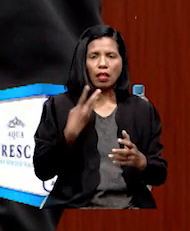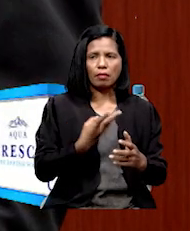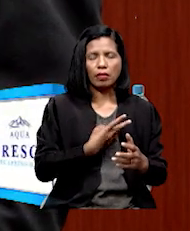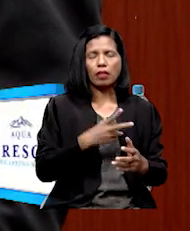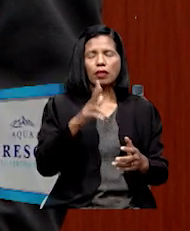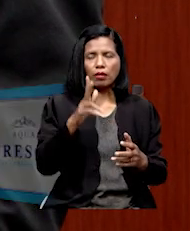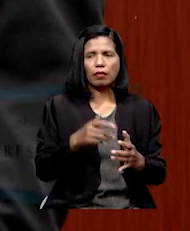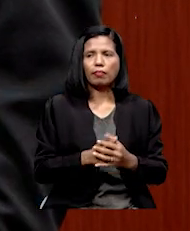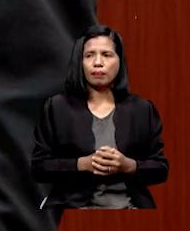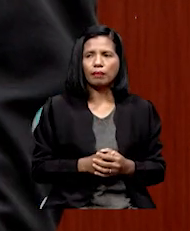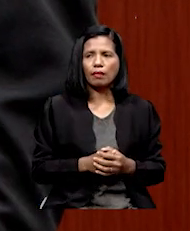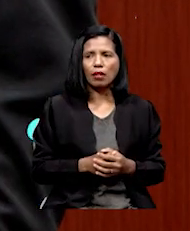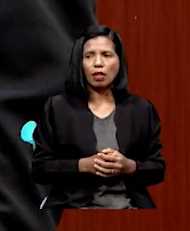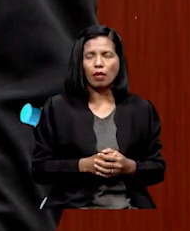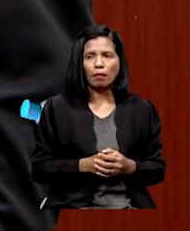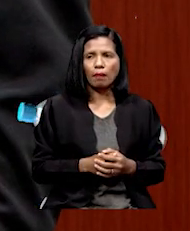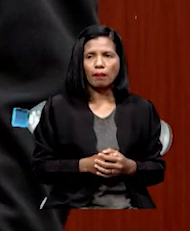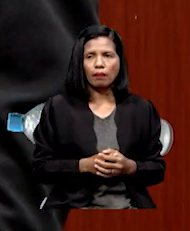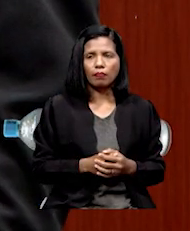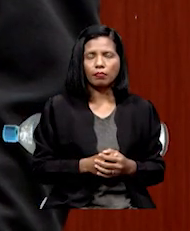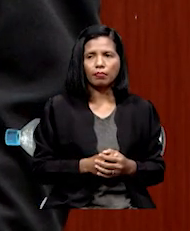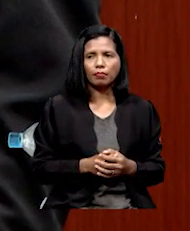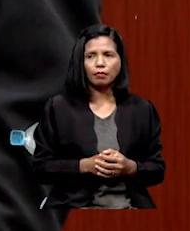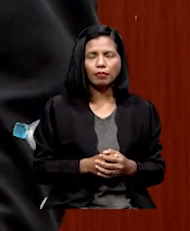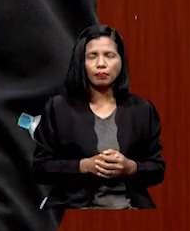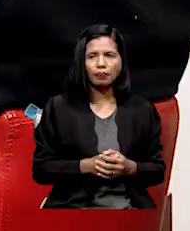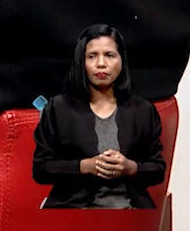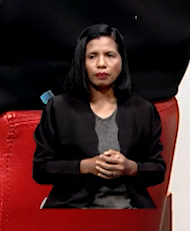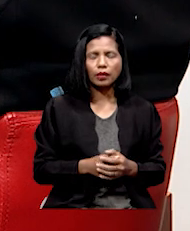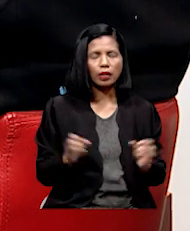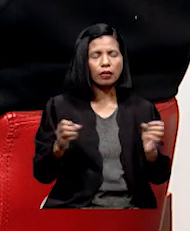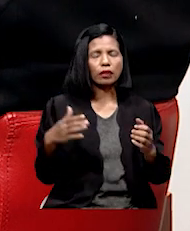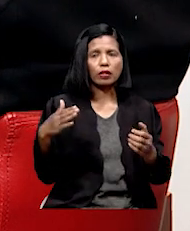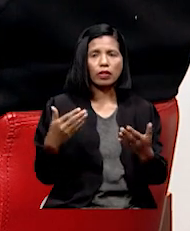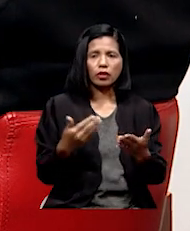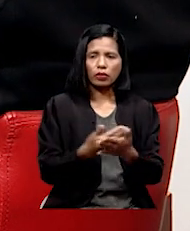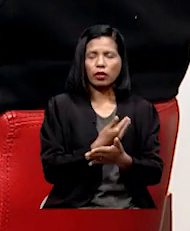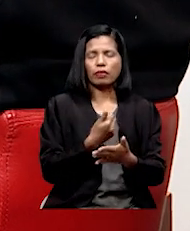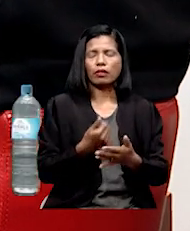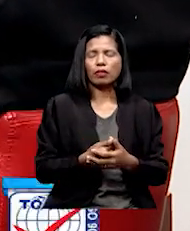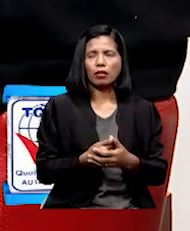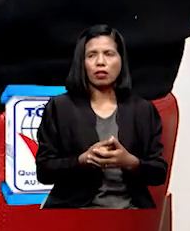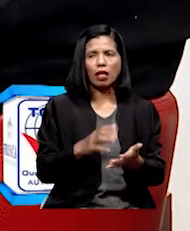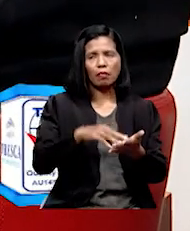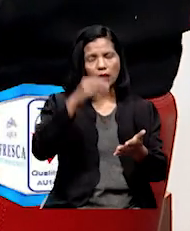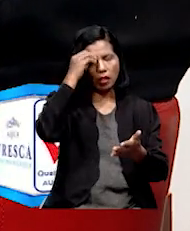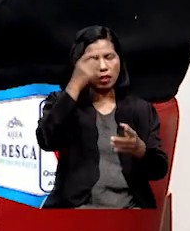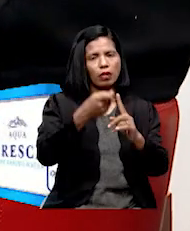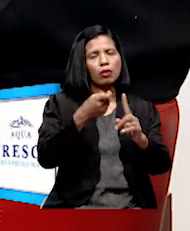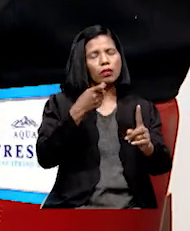halu parte jera saung ini nebe la os, in konteks lu tanela os jera saung ini nebe ke aprende husi geração o